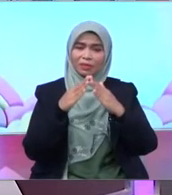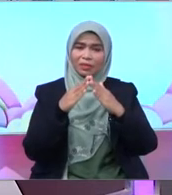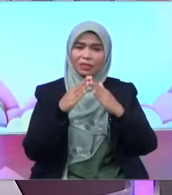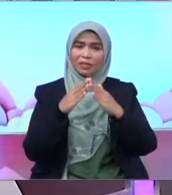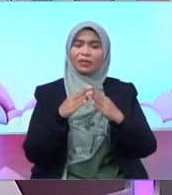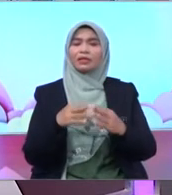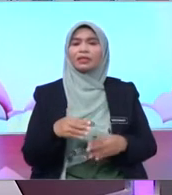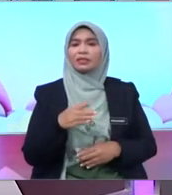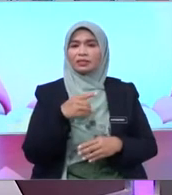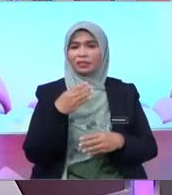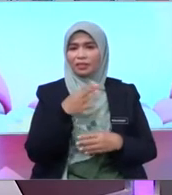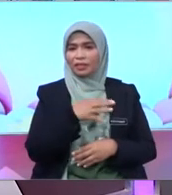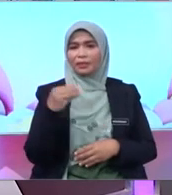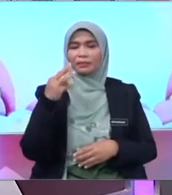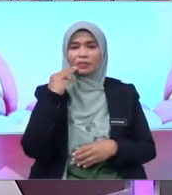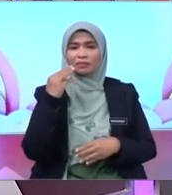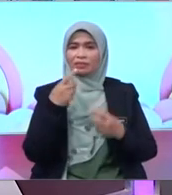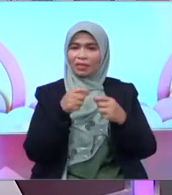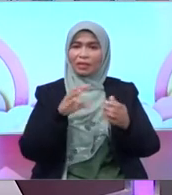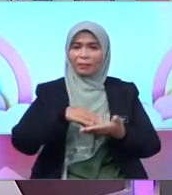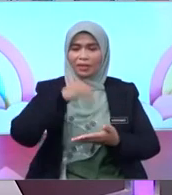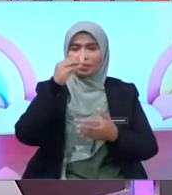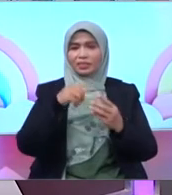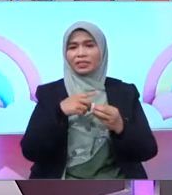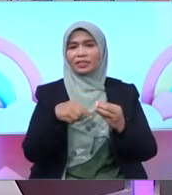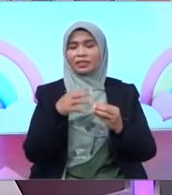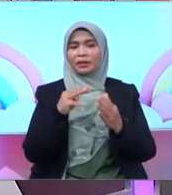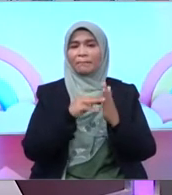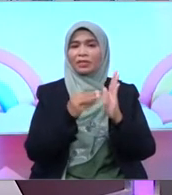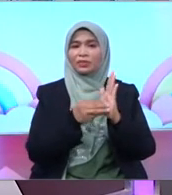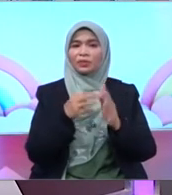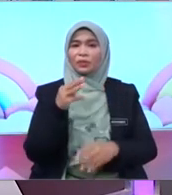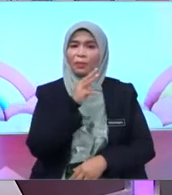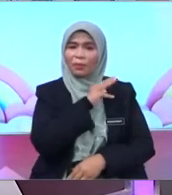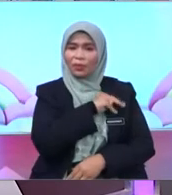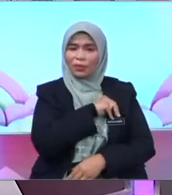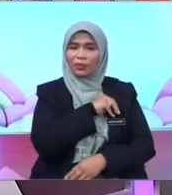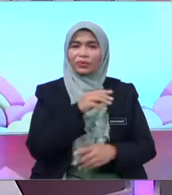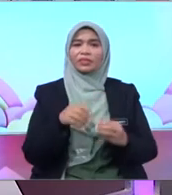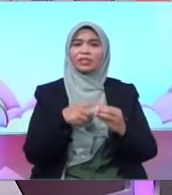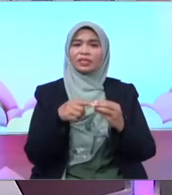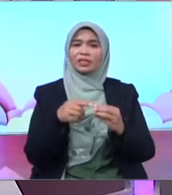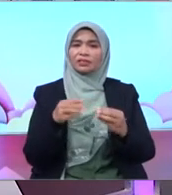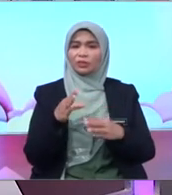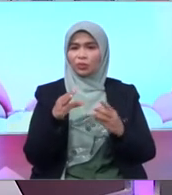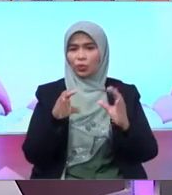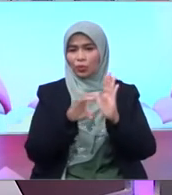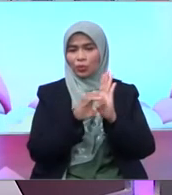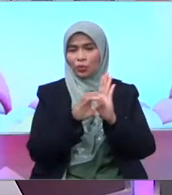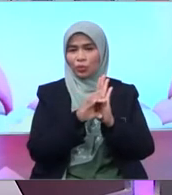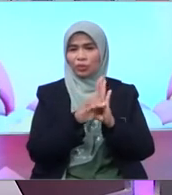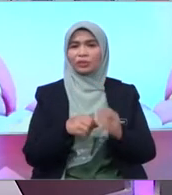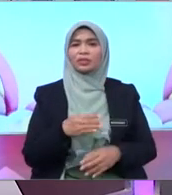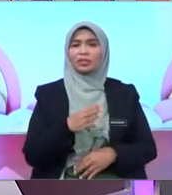telah belajar mengenai maksud Moore Cry maxmore melalui contoh-contoh yang diberi selain itu